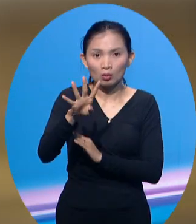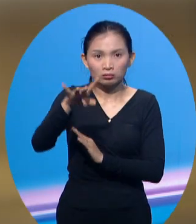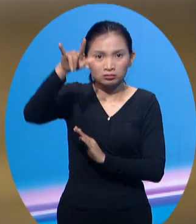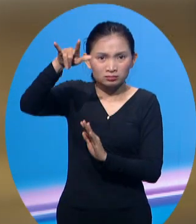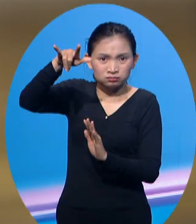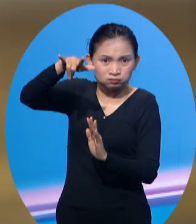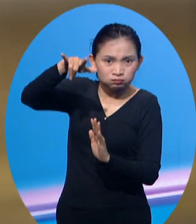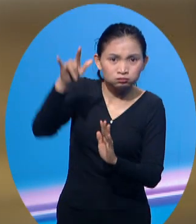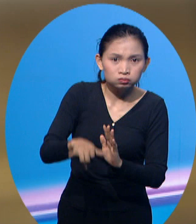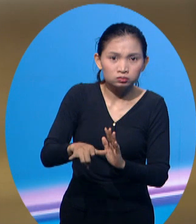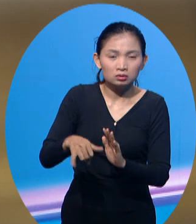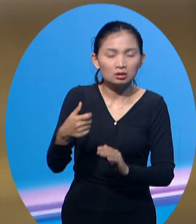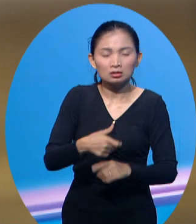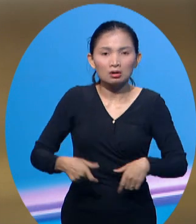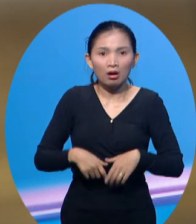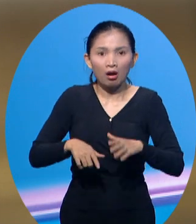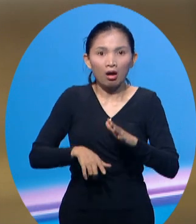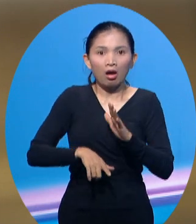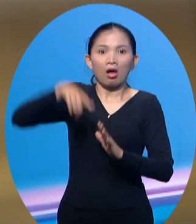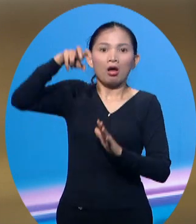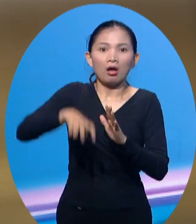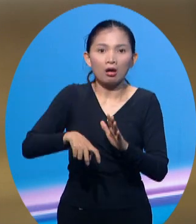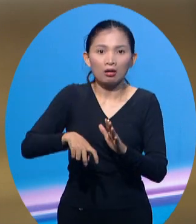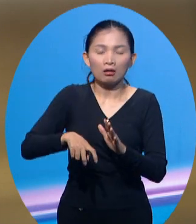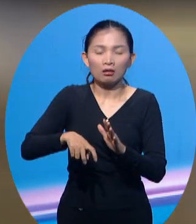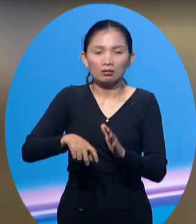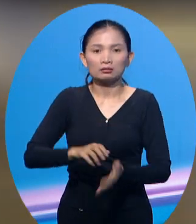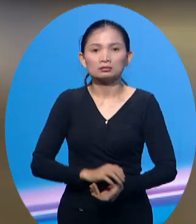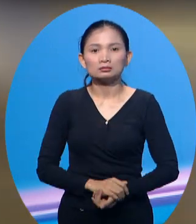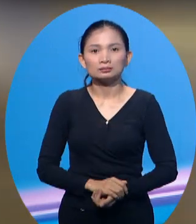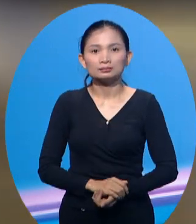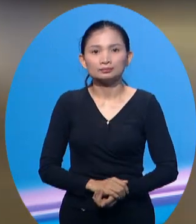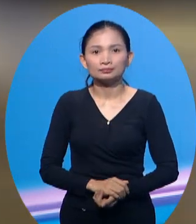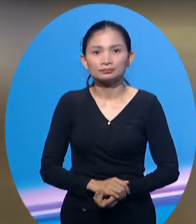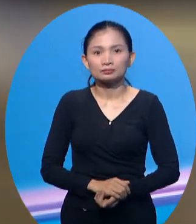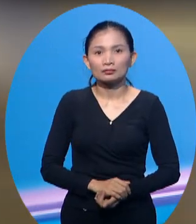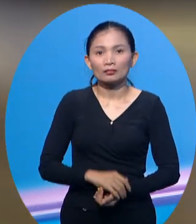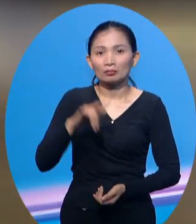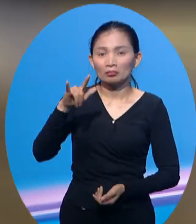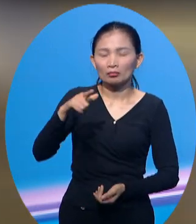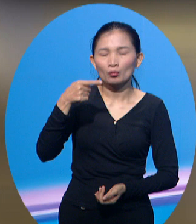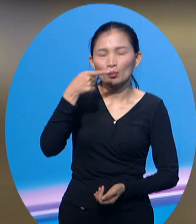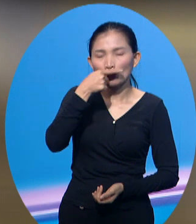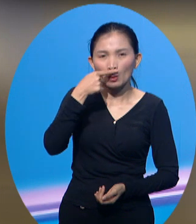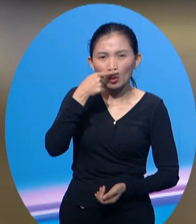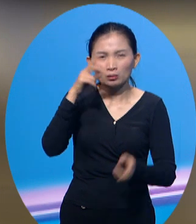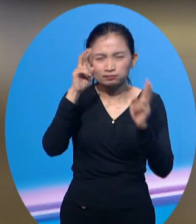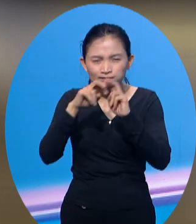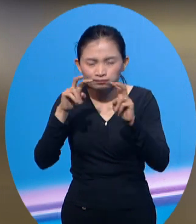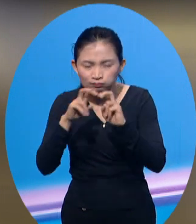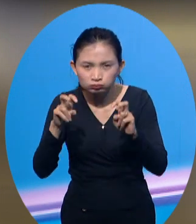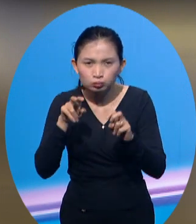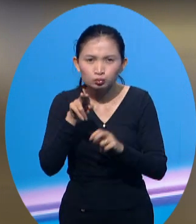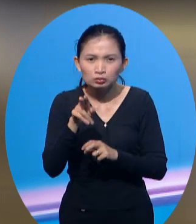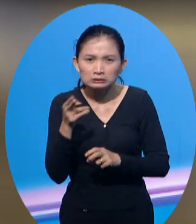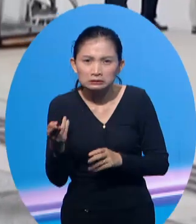nhân khiến nhiều hành khách bị thương khi không thắt dây an toàn. Singapore Airlines đang phối hợp với các cơ quan chức năng để điều tra nguyên nhân vụ việc và đảm